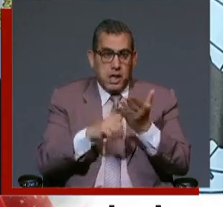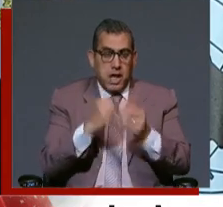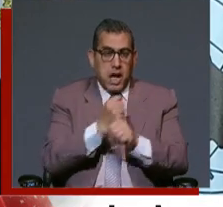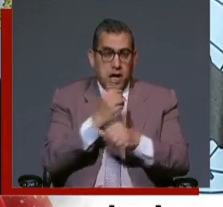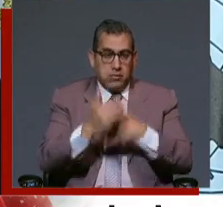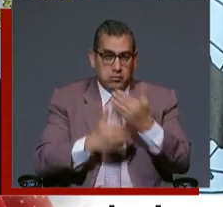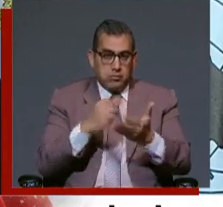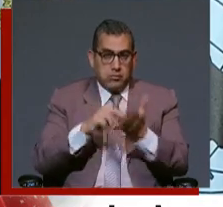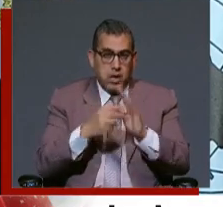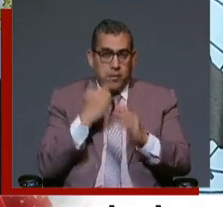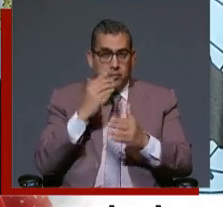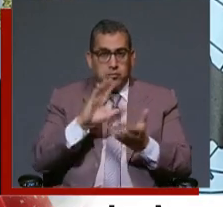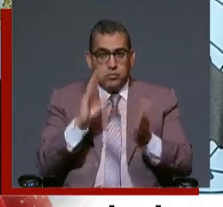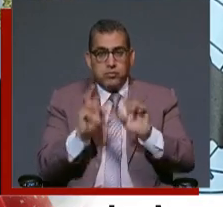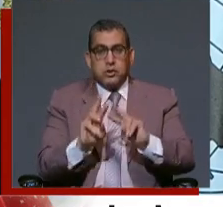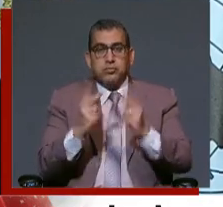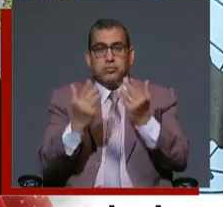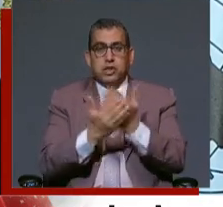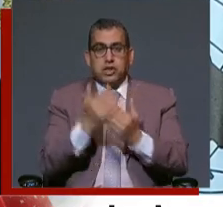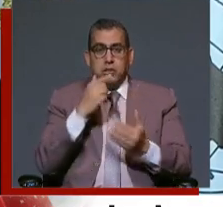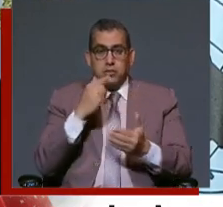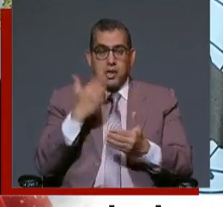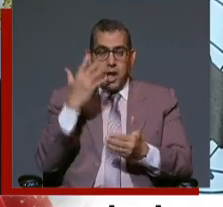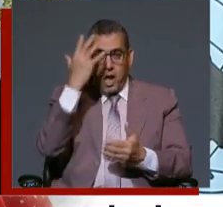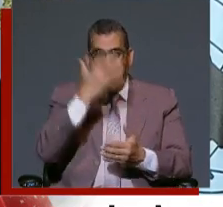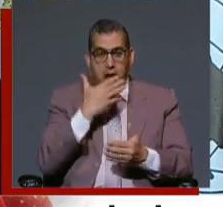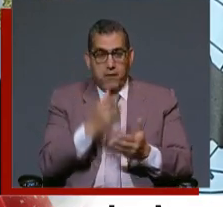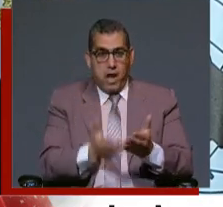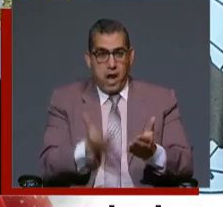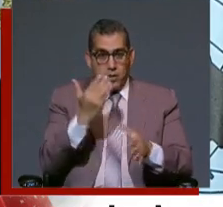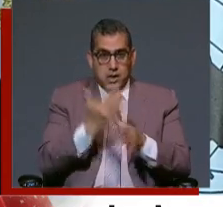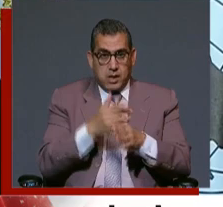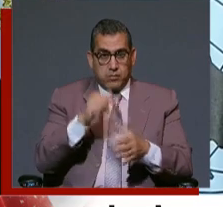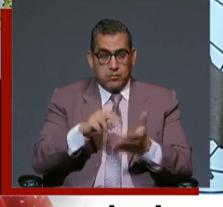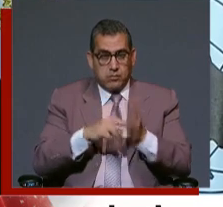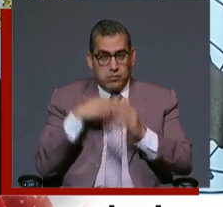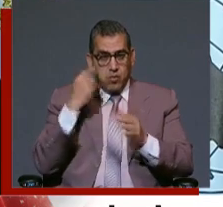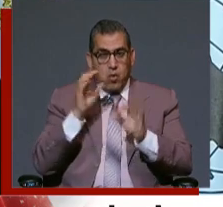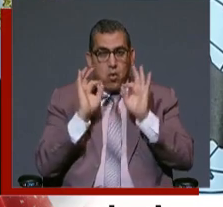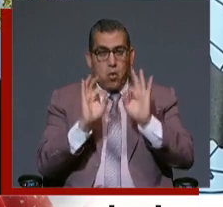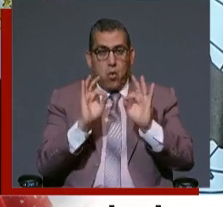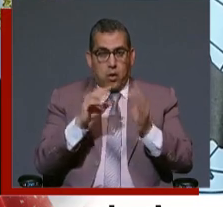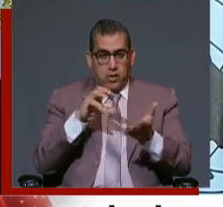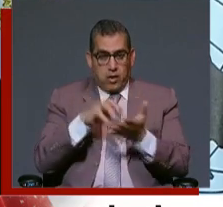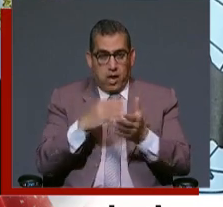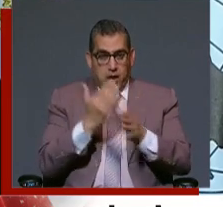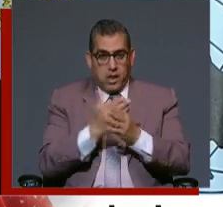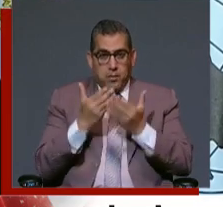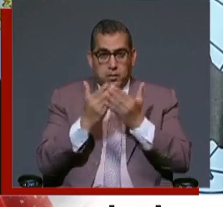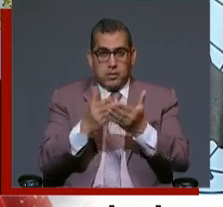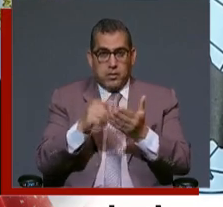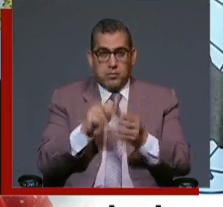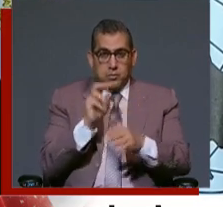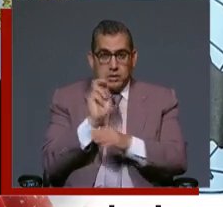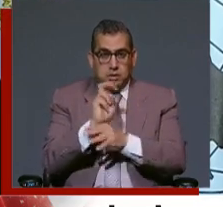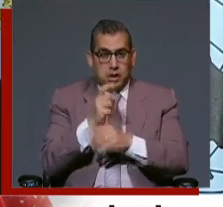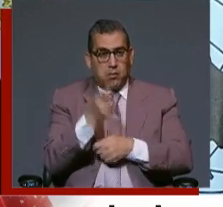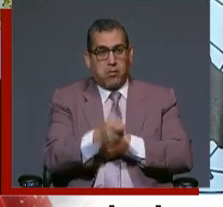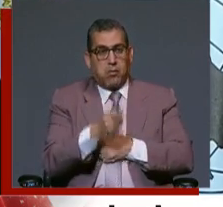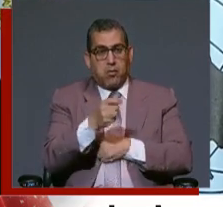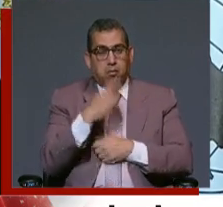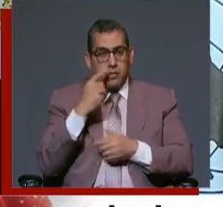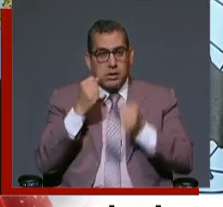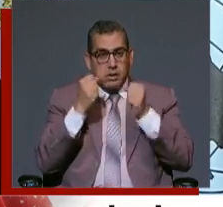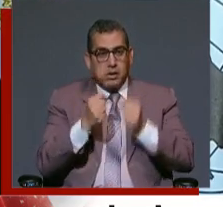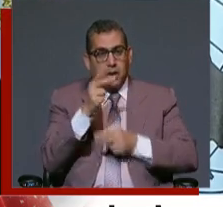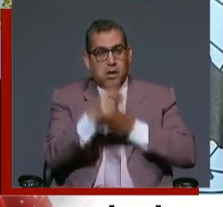القارة الأفريقية، دول القارة الإفريقية، بحيث لا ينحصر دورها في تقديم القروض وما تفرضه من أعباء